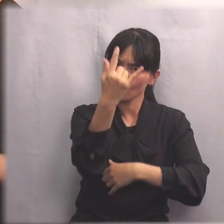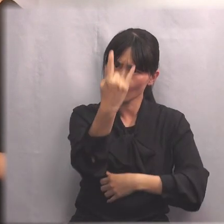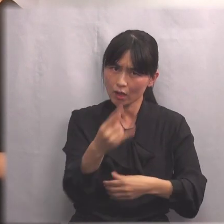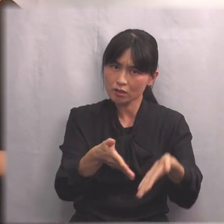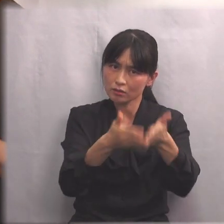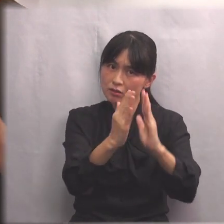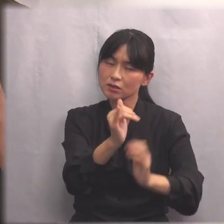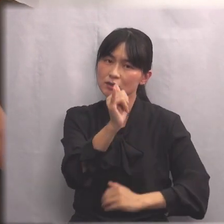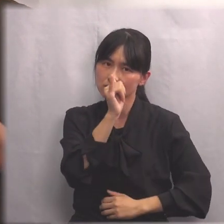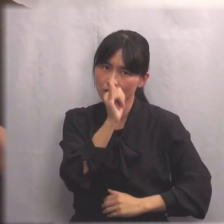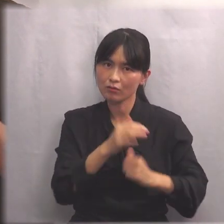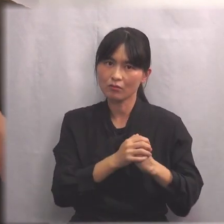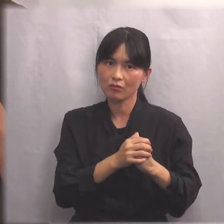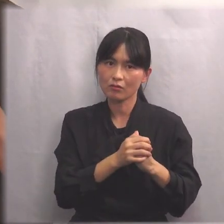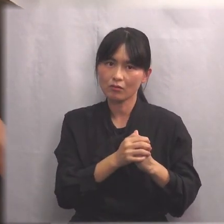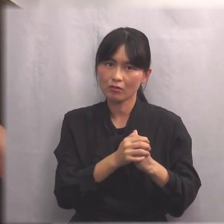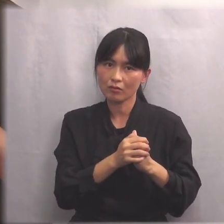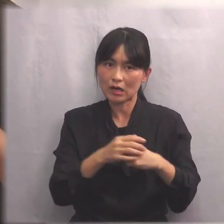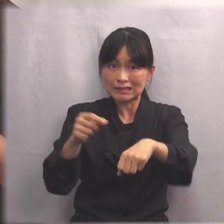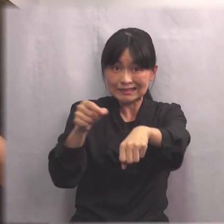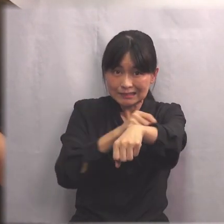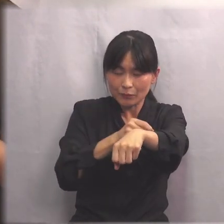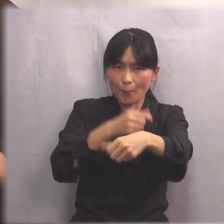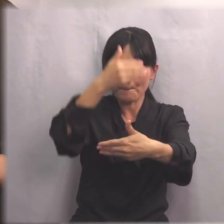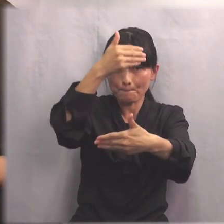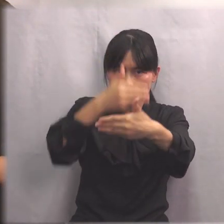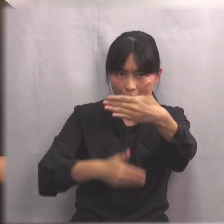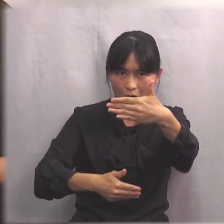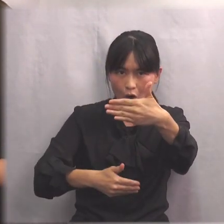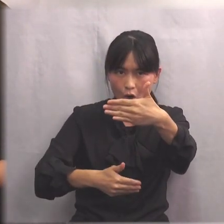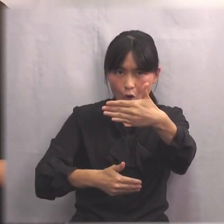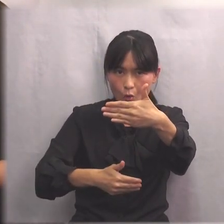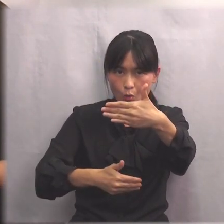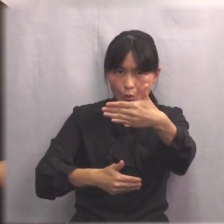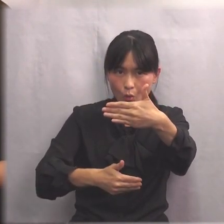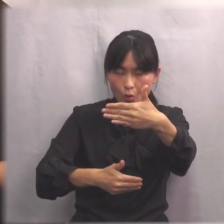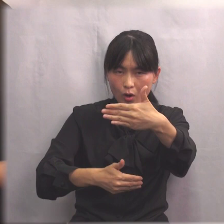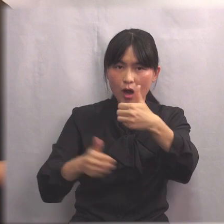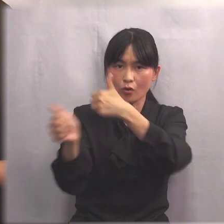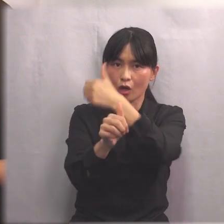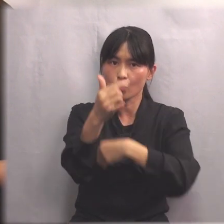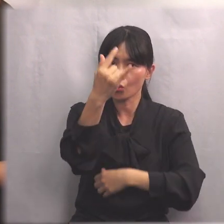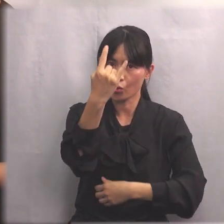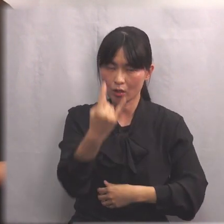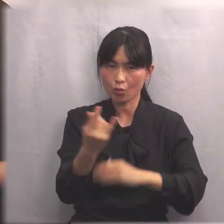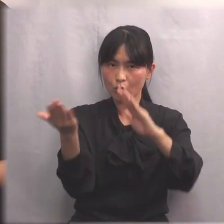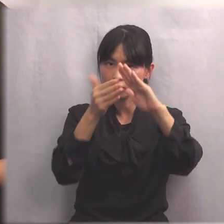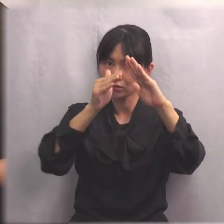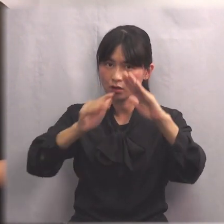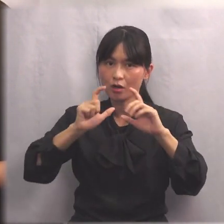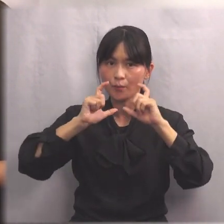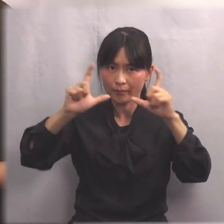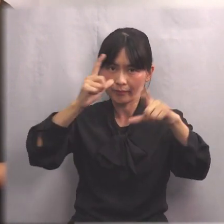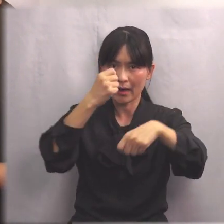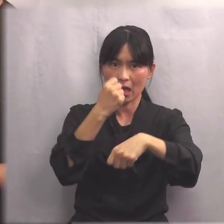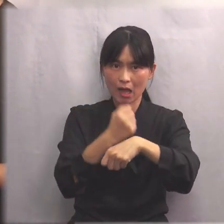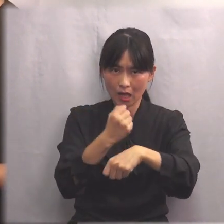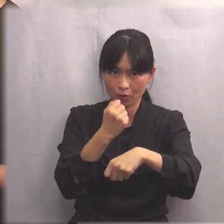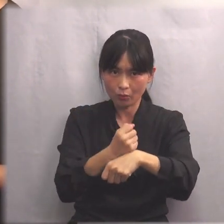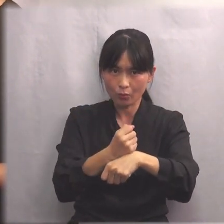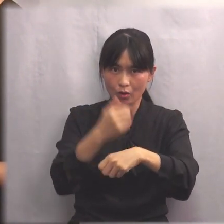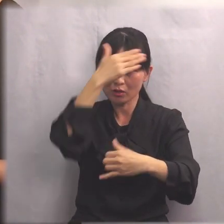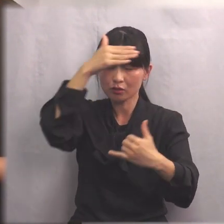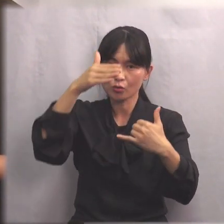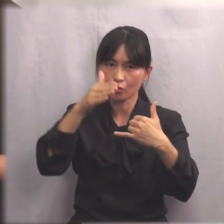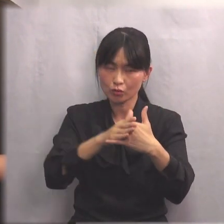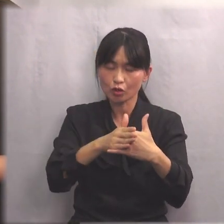있는 상황인데요. 이제 특별을 빼고 이제 명실상부한 위원회로서 청소년위원회를 설립하고 청소년 의제에 대해서